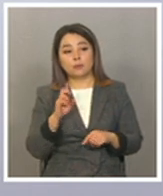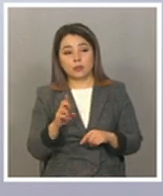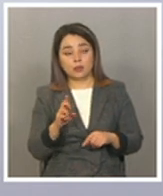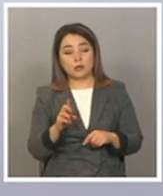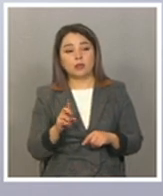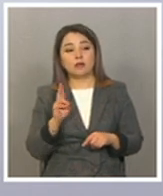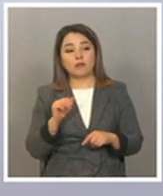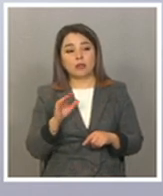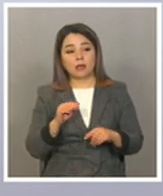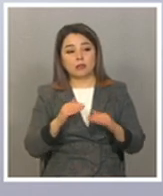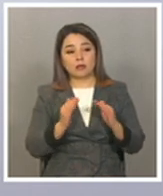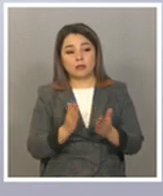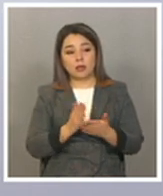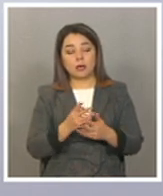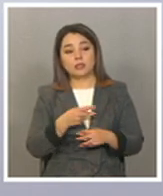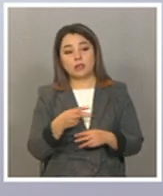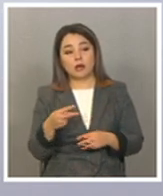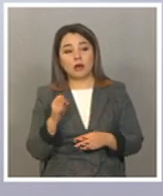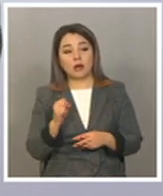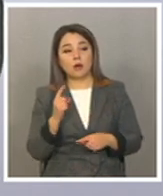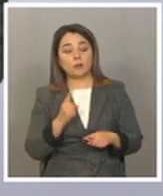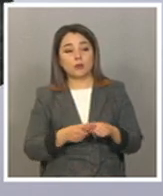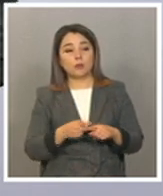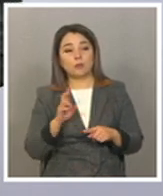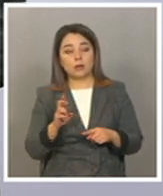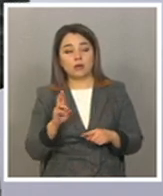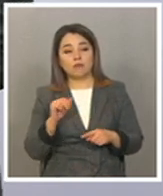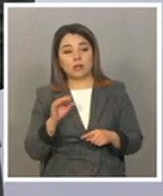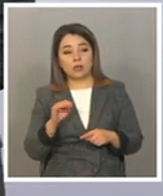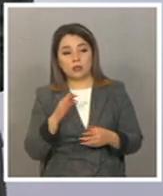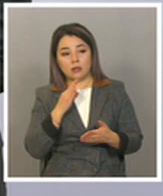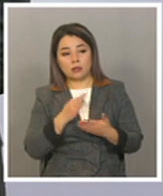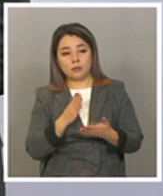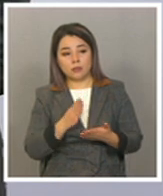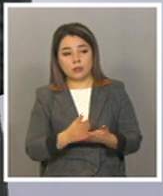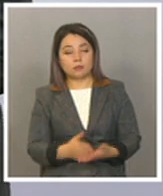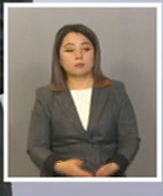b-ның квадраты тең а плюс b-ның квадраты.